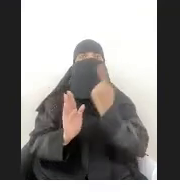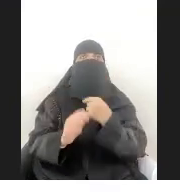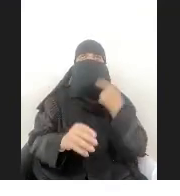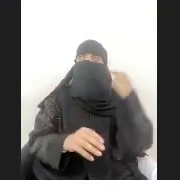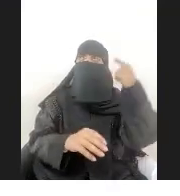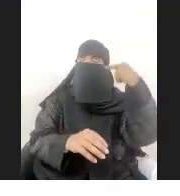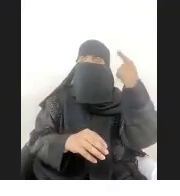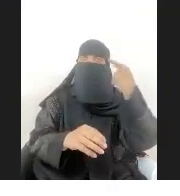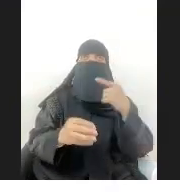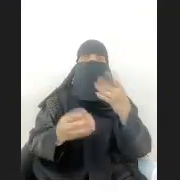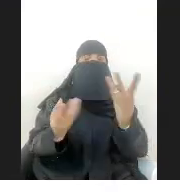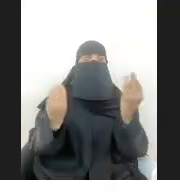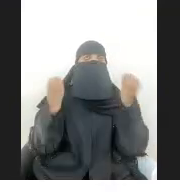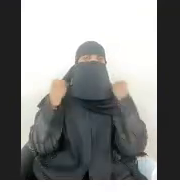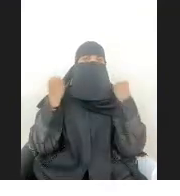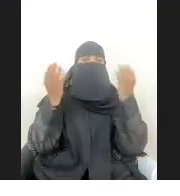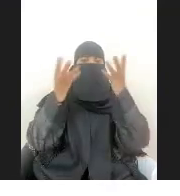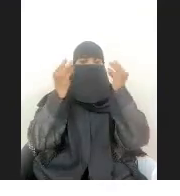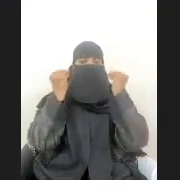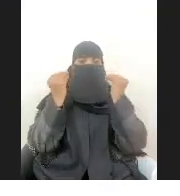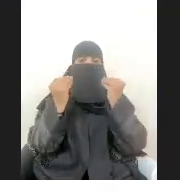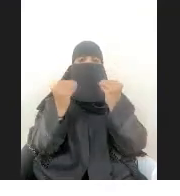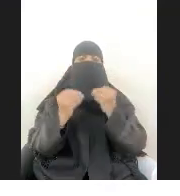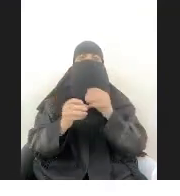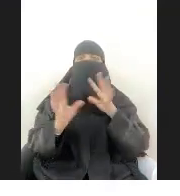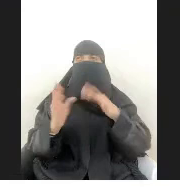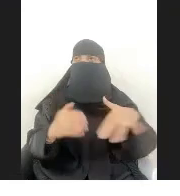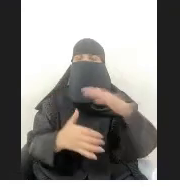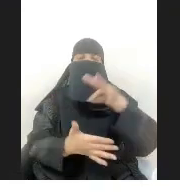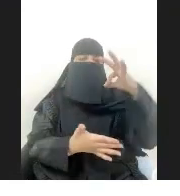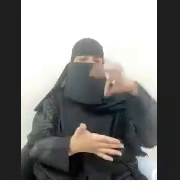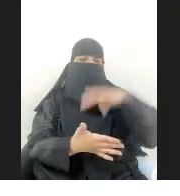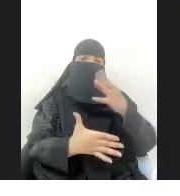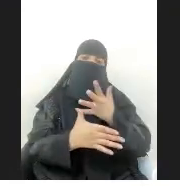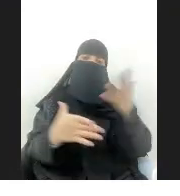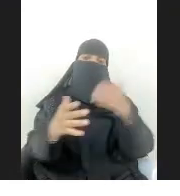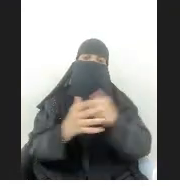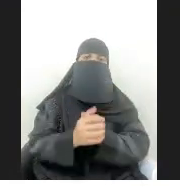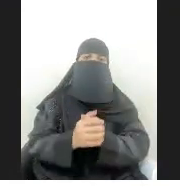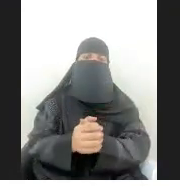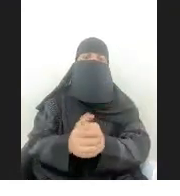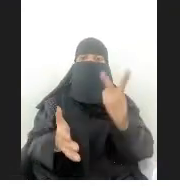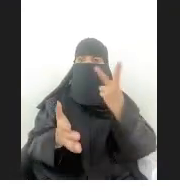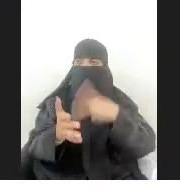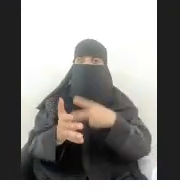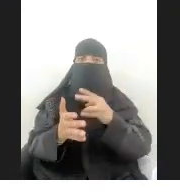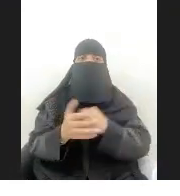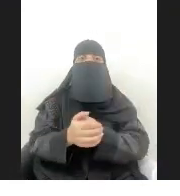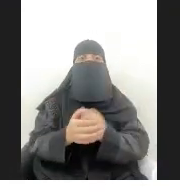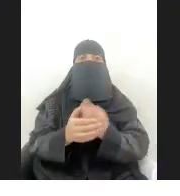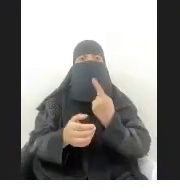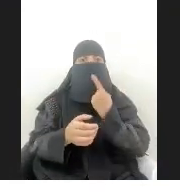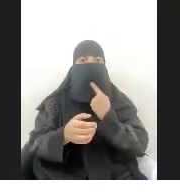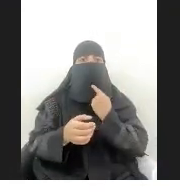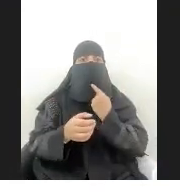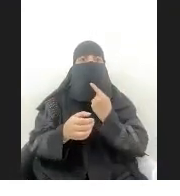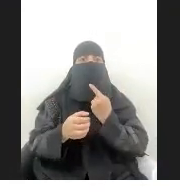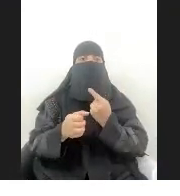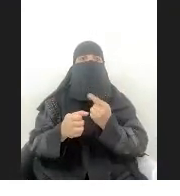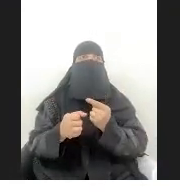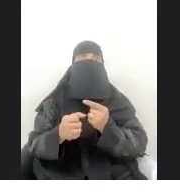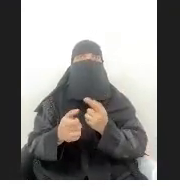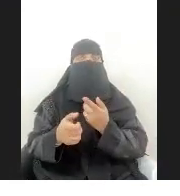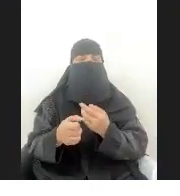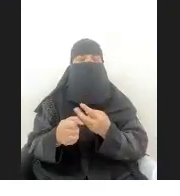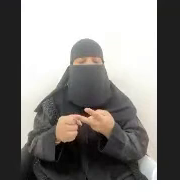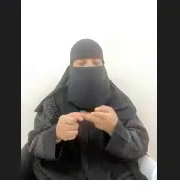التعلمي اللي إحنا نبغى نعطيه. القرارات التي تتخذ لإعادة تصميم المادة مبنية على المبادئ التربوية